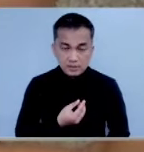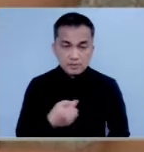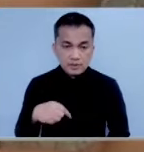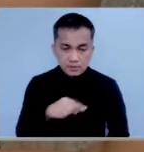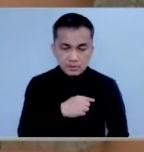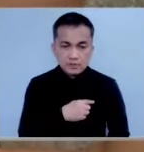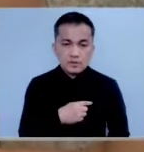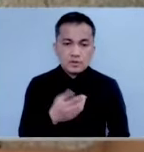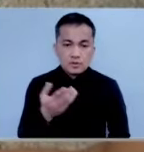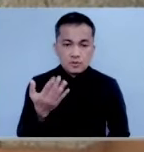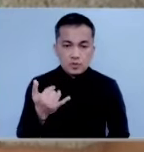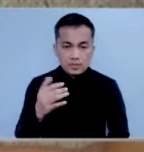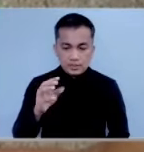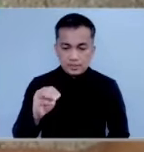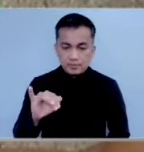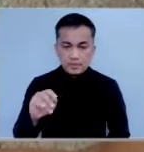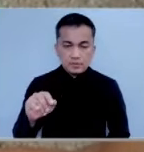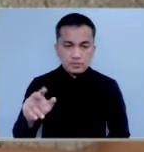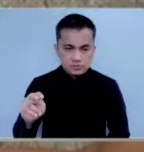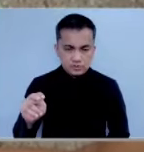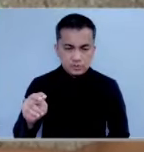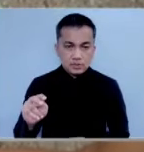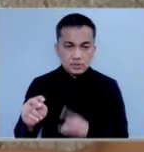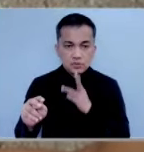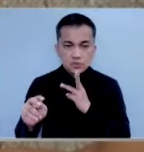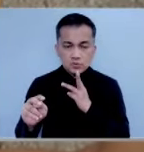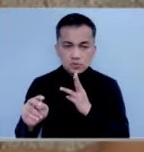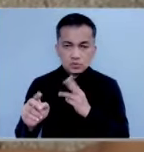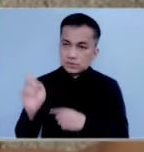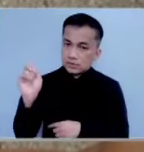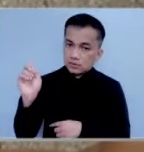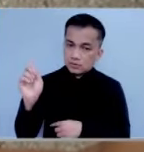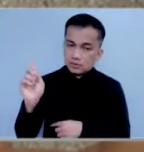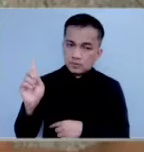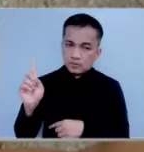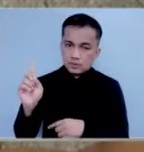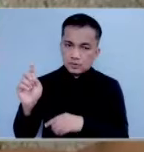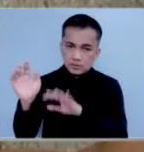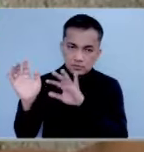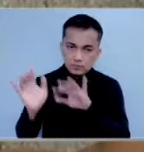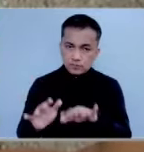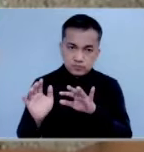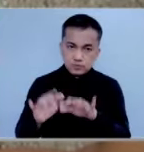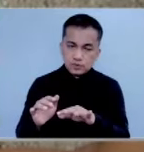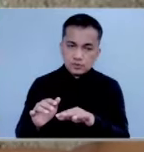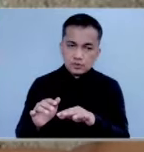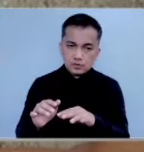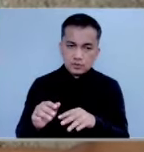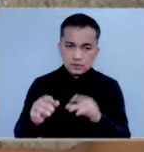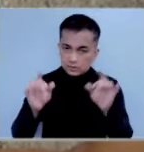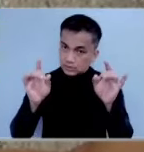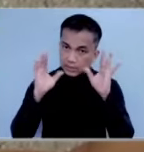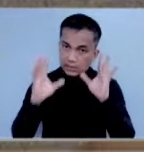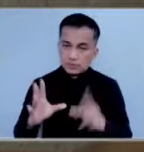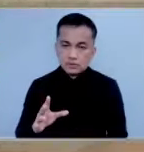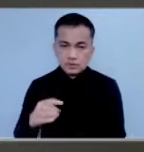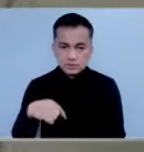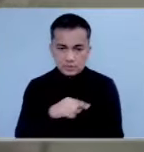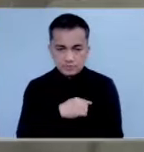yung galing sa Mayon na tubig, dito po binabagsak yung ano. Kaya napakadelikado po dito sa